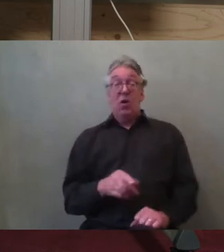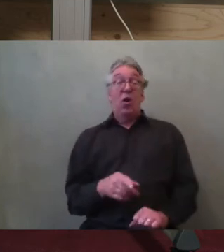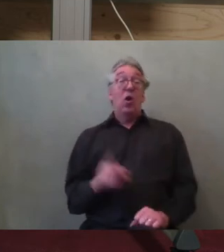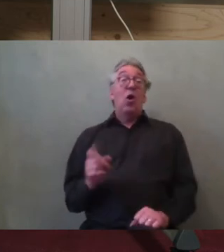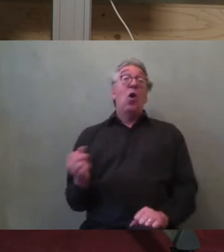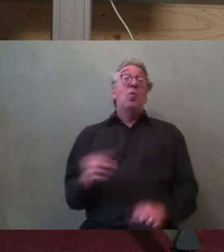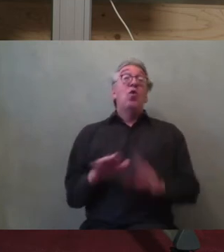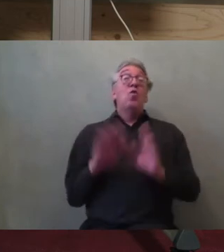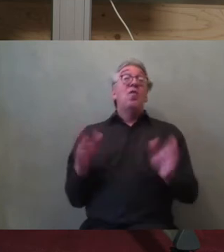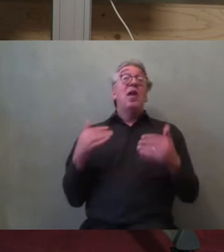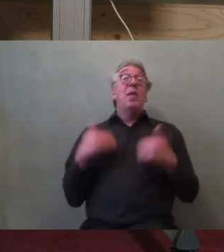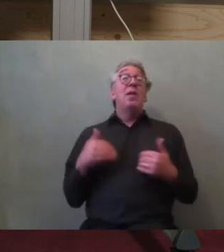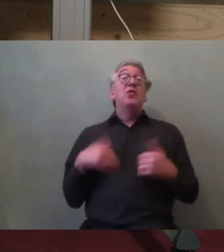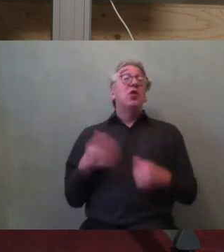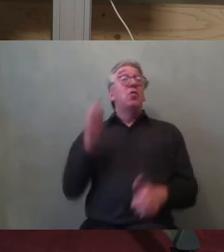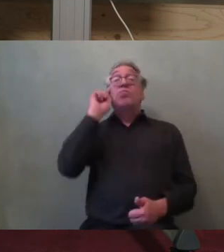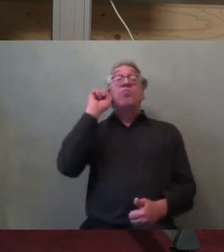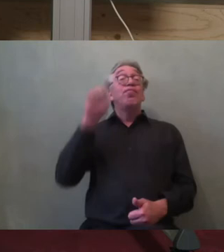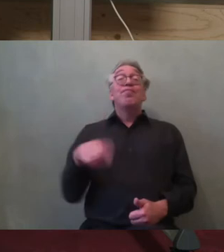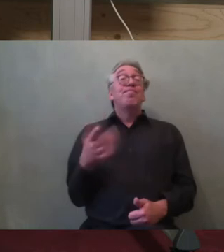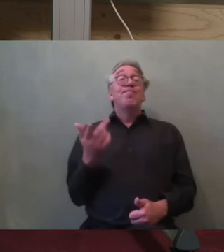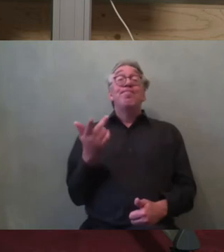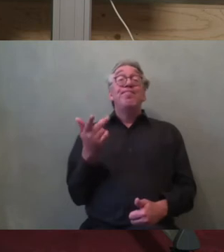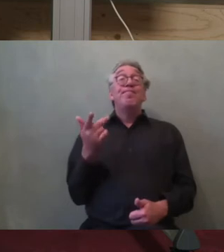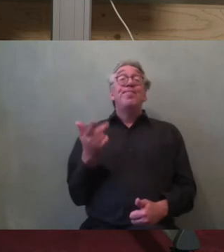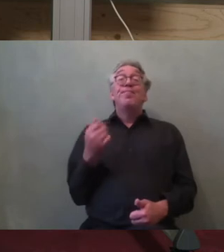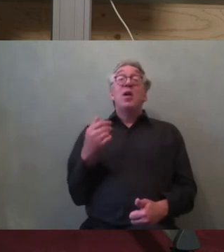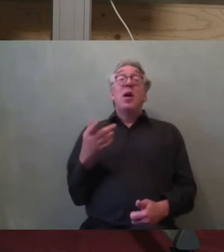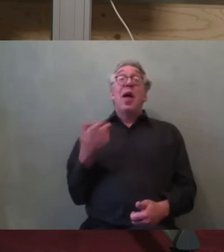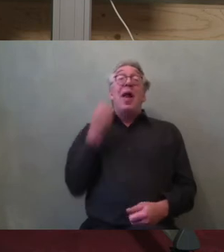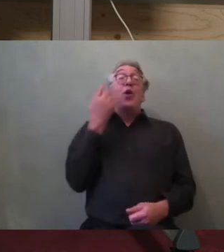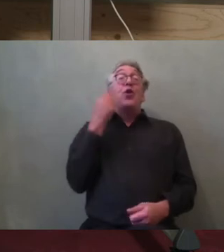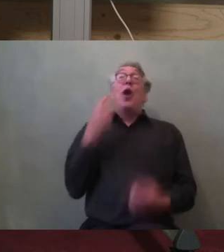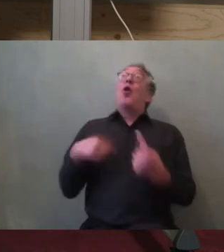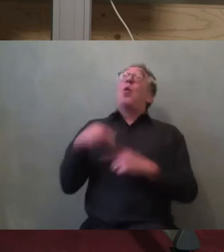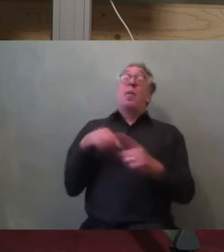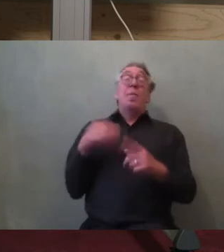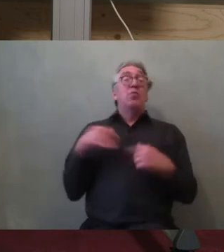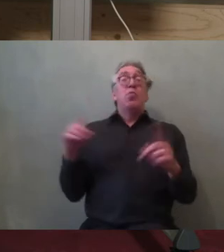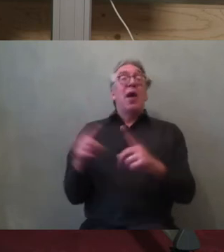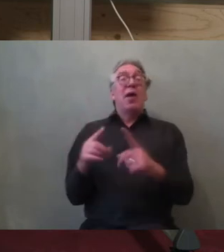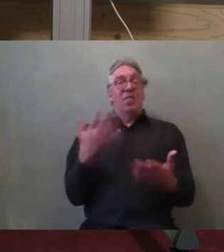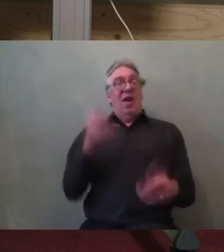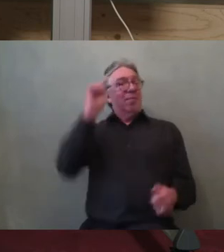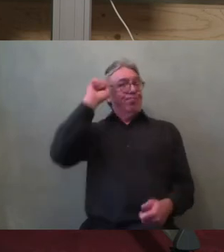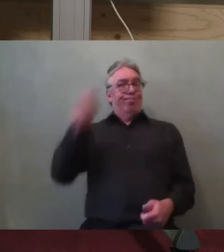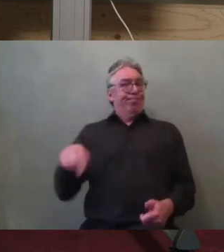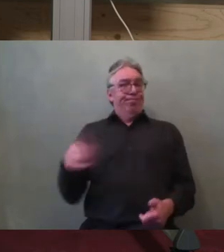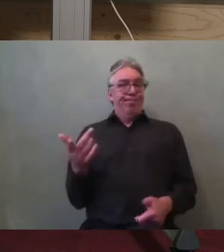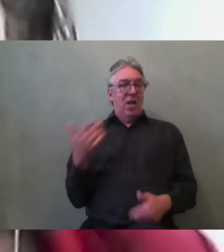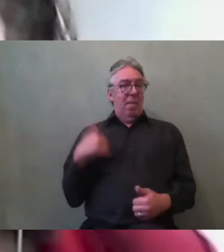Doordat veel mensen niet dagelijks worden geconfronteerd met een beperking, vergeten zij onbewust de doelgroep van mensen met een